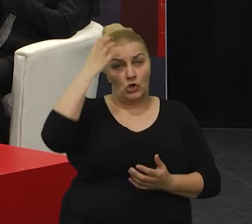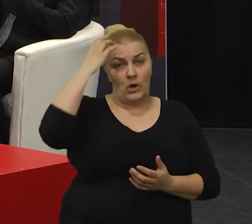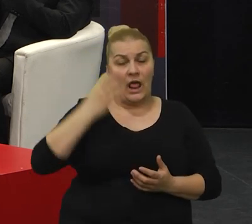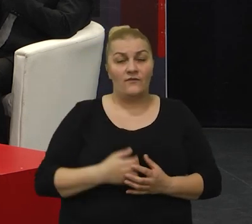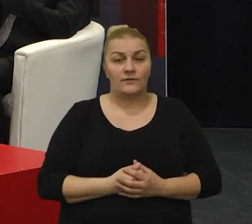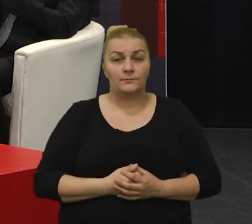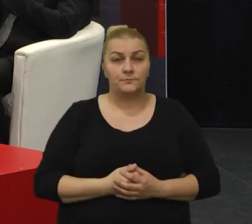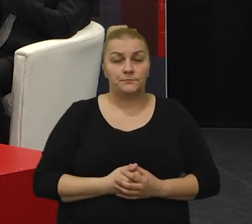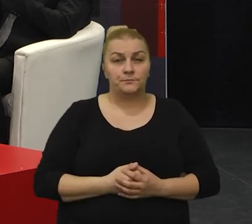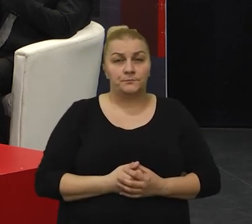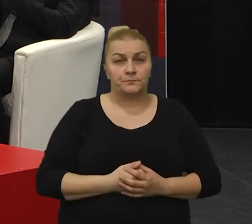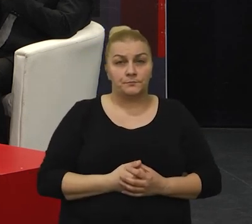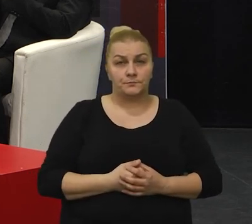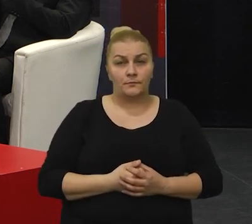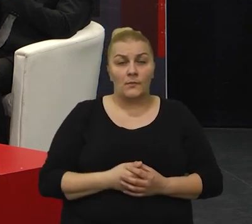Troglavu.